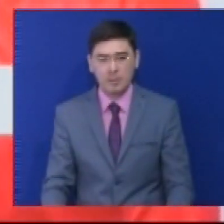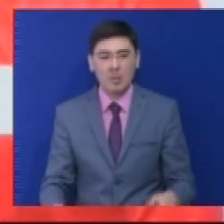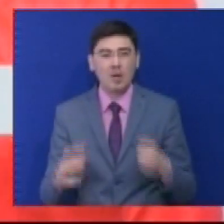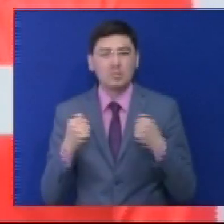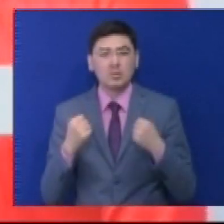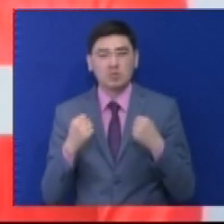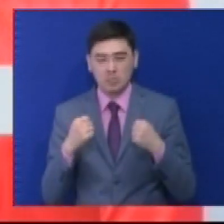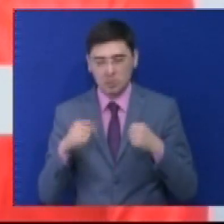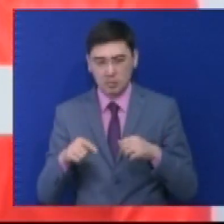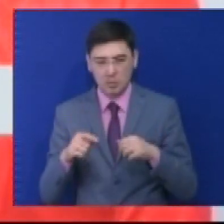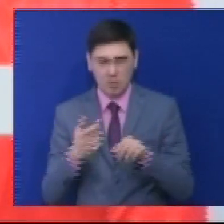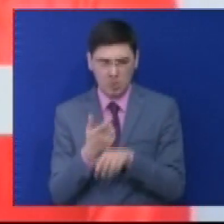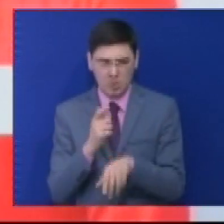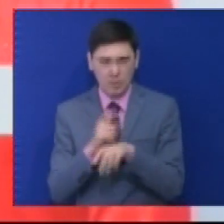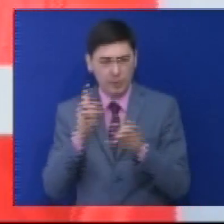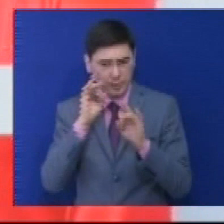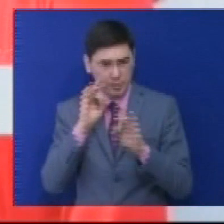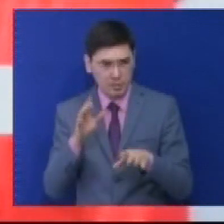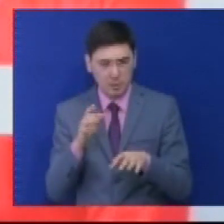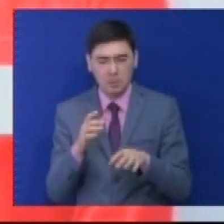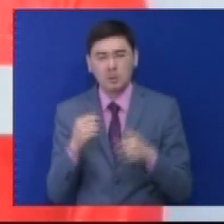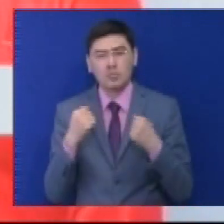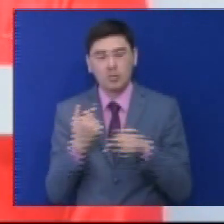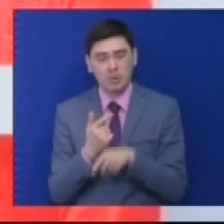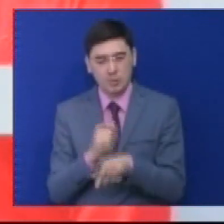вид спорта, очень хороший.